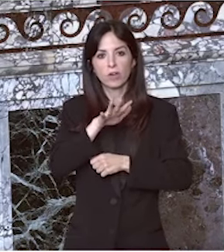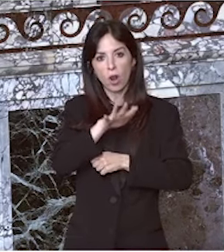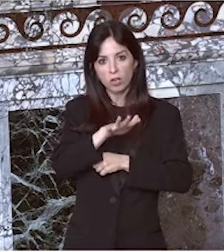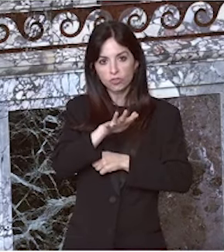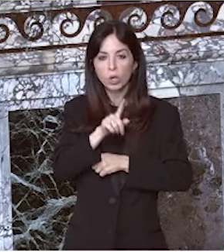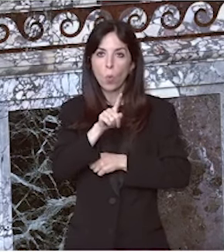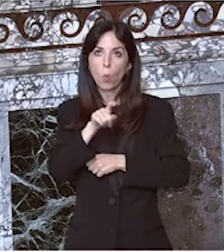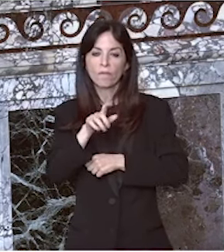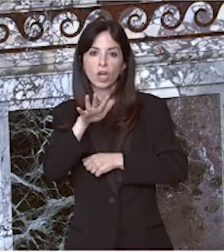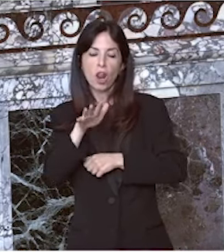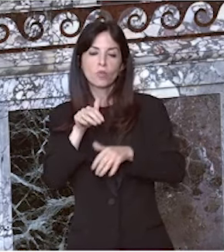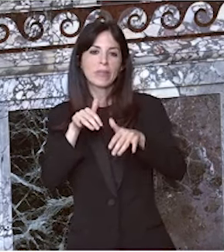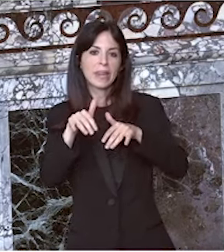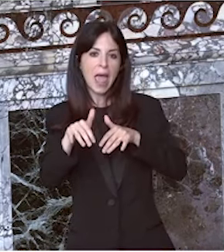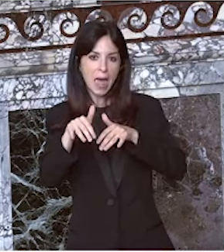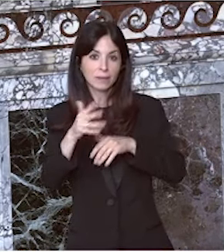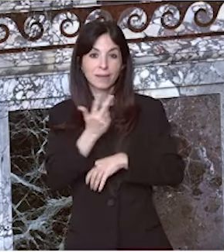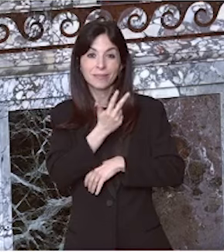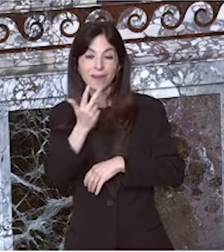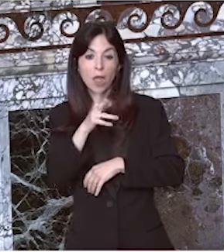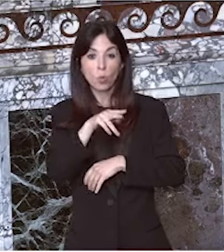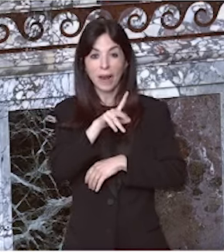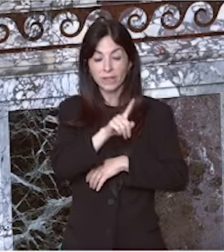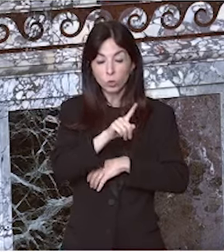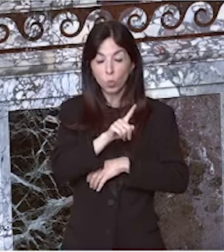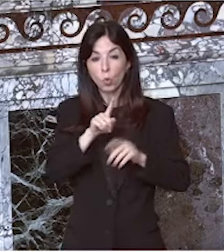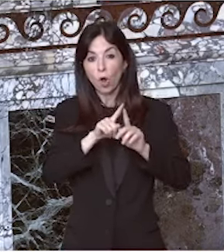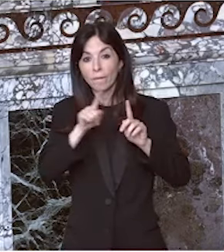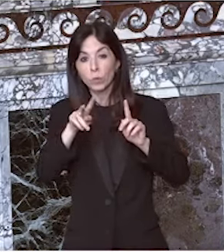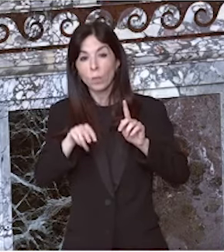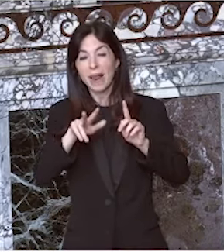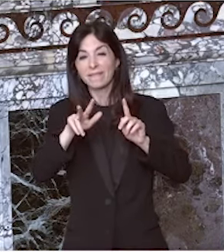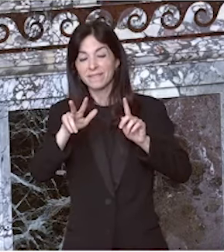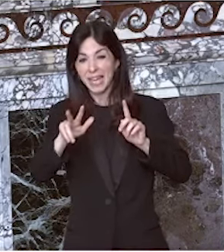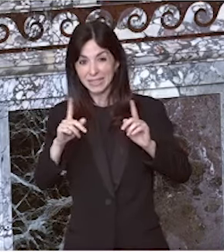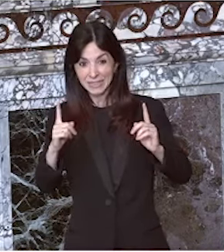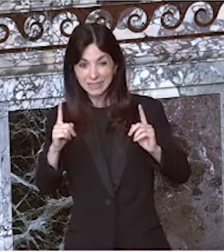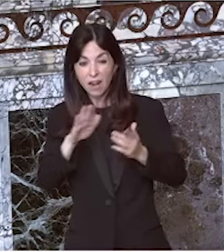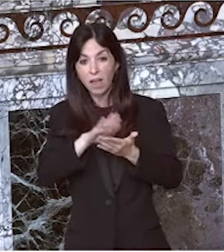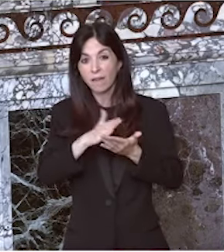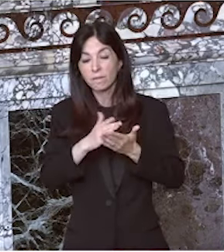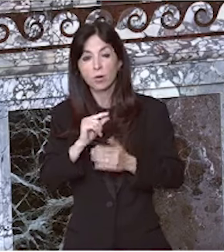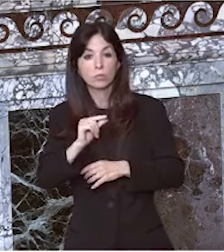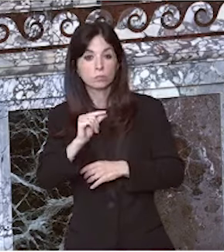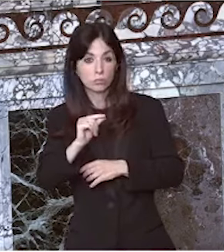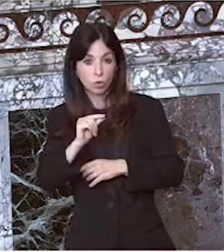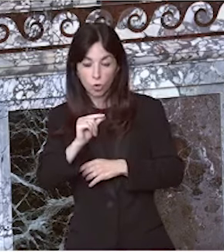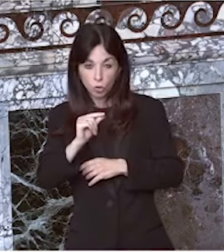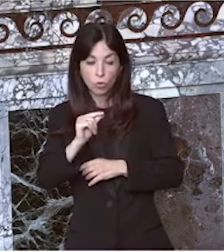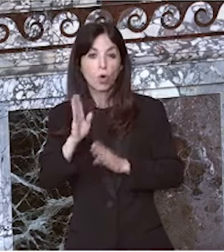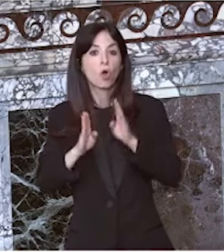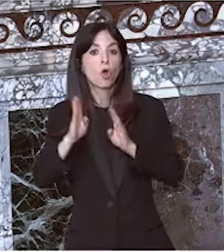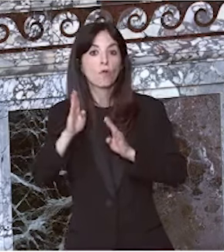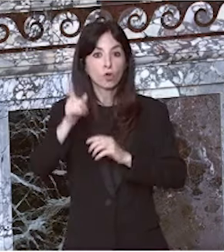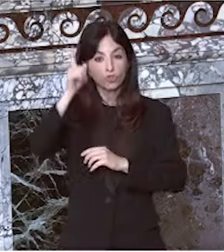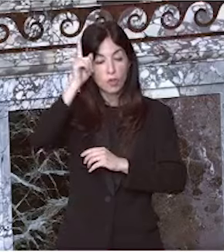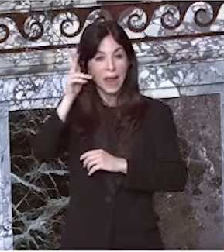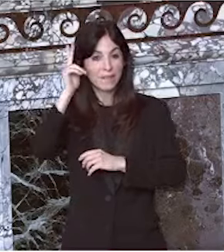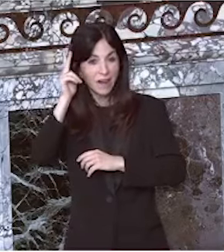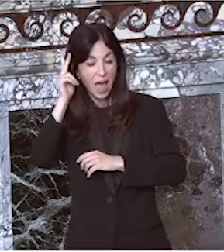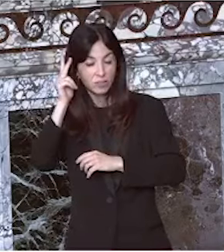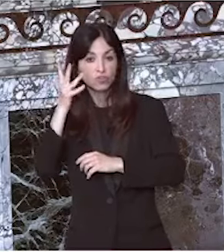e 1,5 miliardi nel triennio 2021-2023. Un valore 5 volte inferiore rispetto a Germania